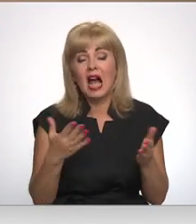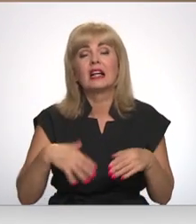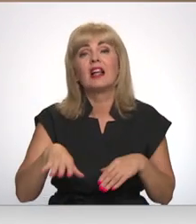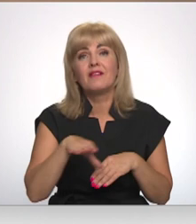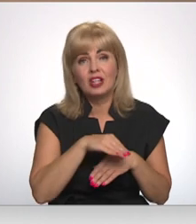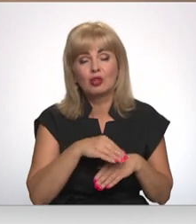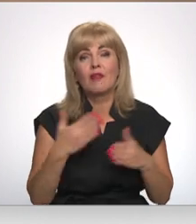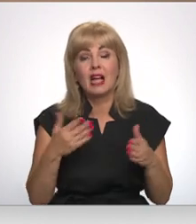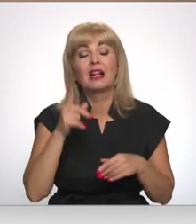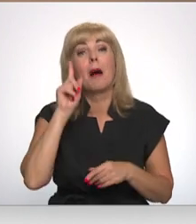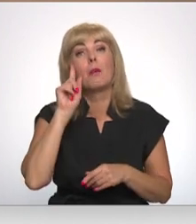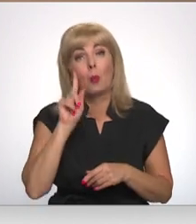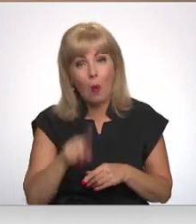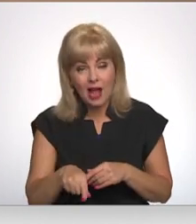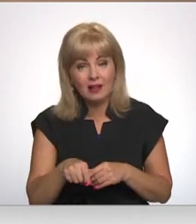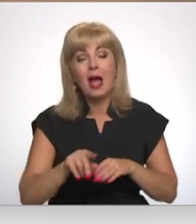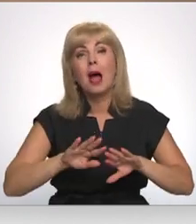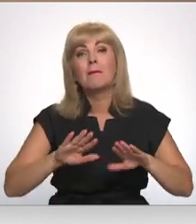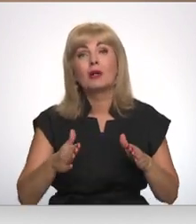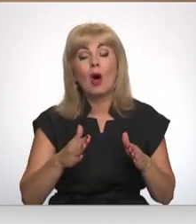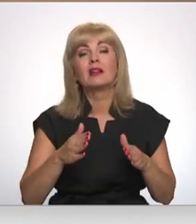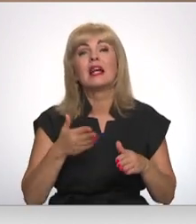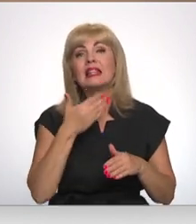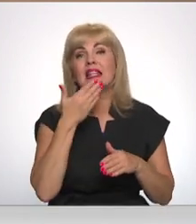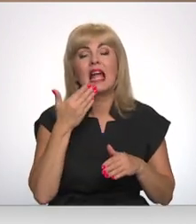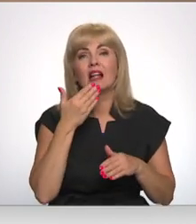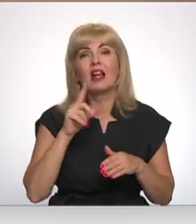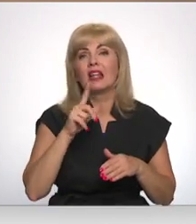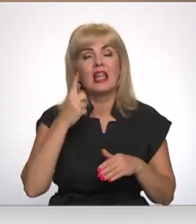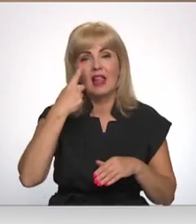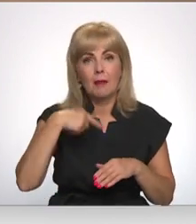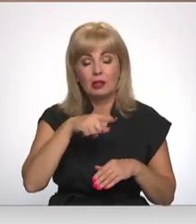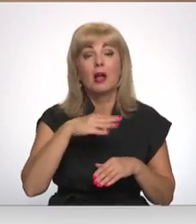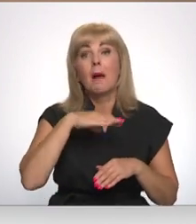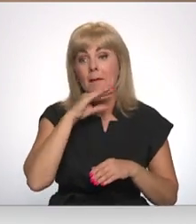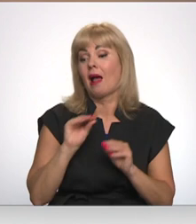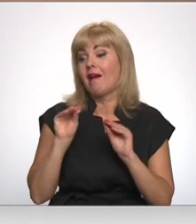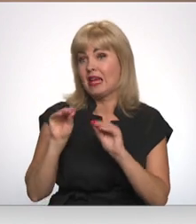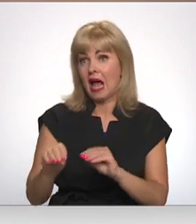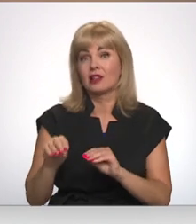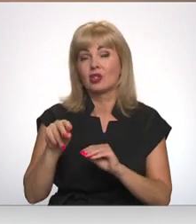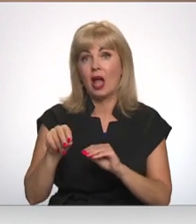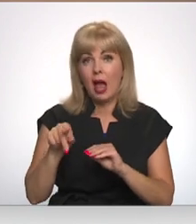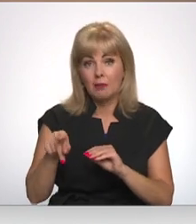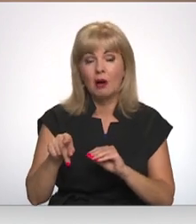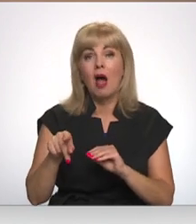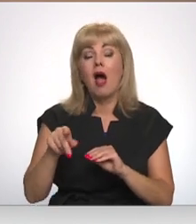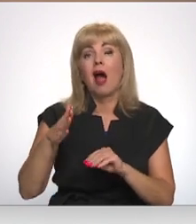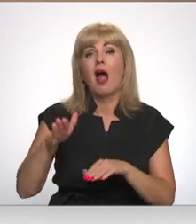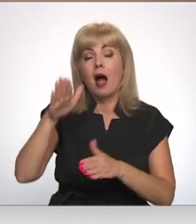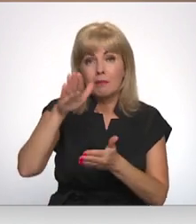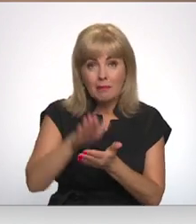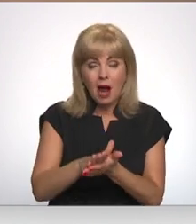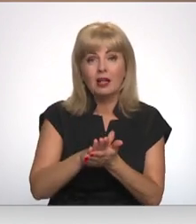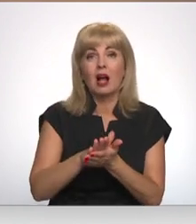viegli audzēt, ja prot. Bet dienlilijas var arī neprast. Pietiek iestādīt zemē, piemīt ar kāju,